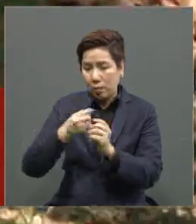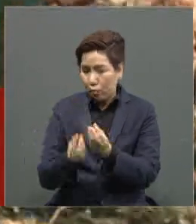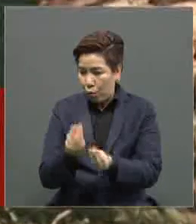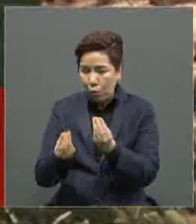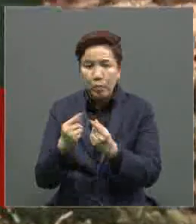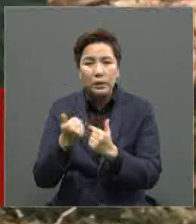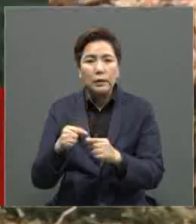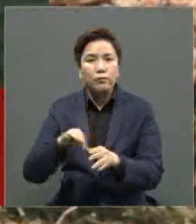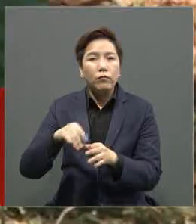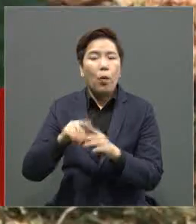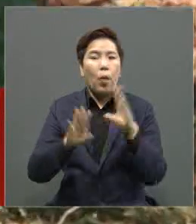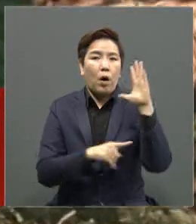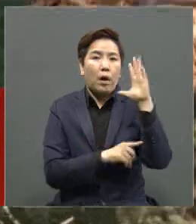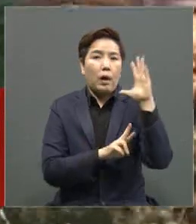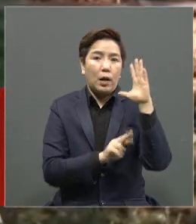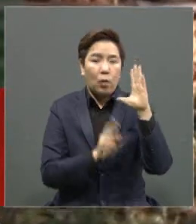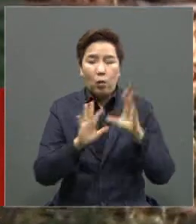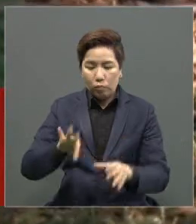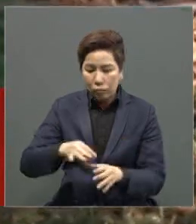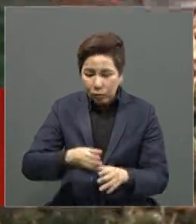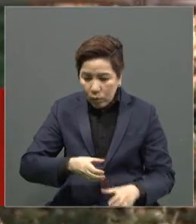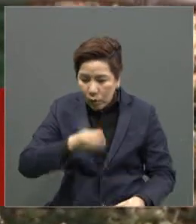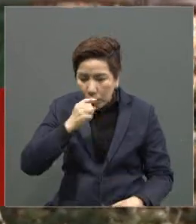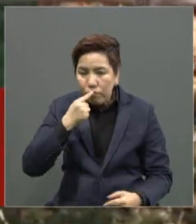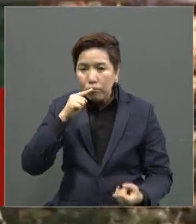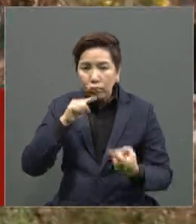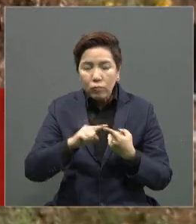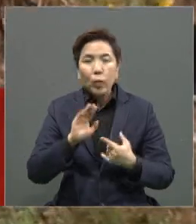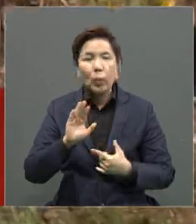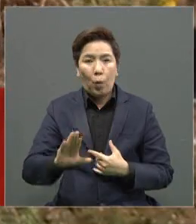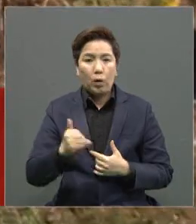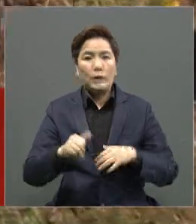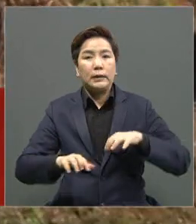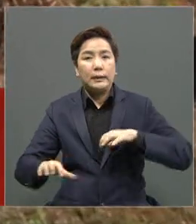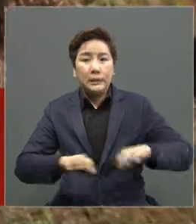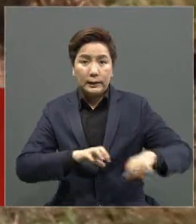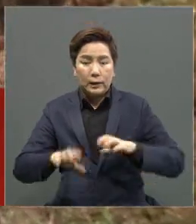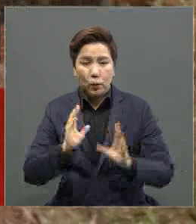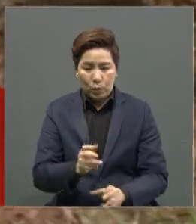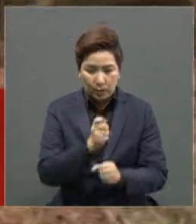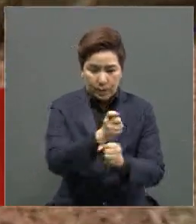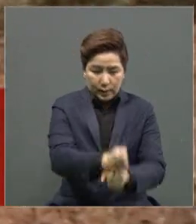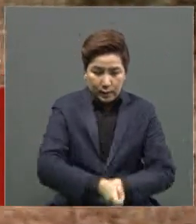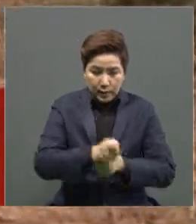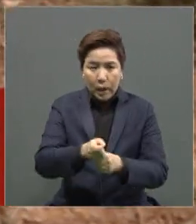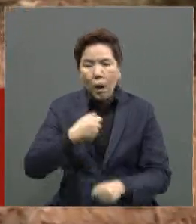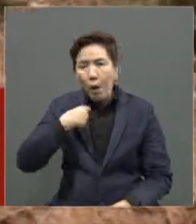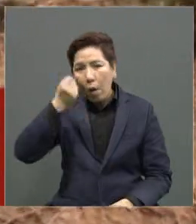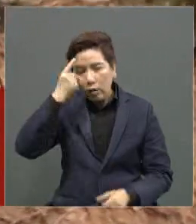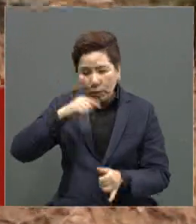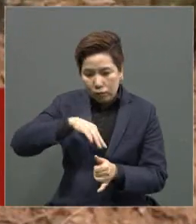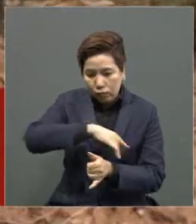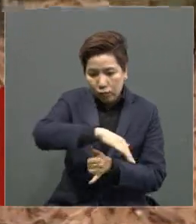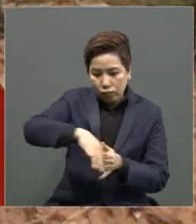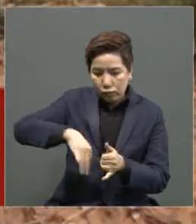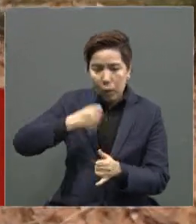ทำให้โรบัสต้าระนองตอบโจทย์คอกาแฟได้เป็นอย่างดีการบริหารจัดการของเกษตรกรและการเข้าใจในบริบทของพื